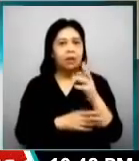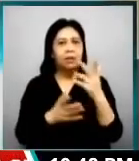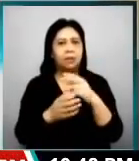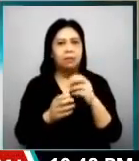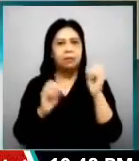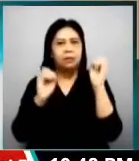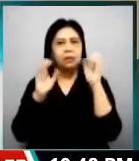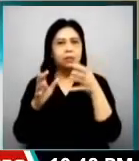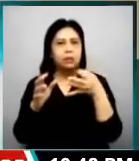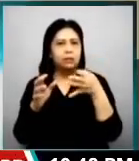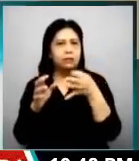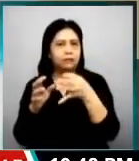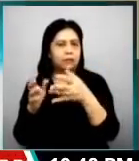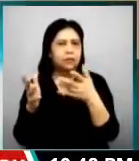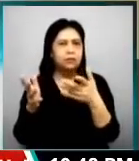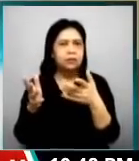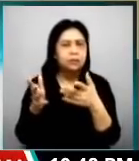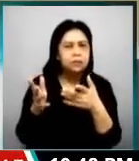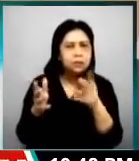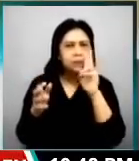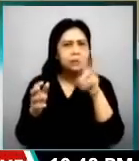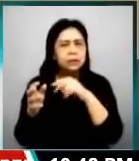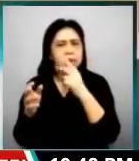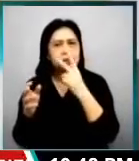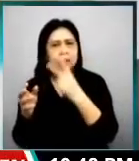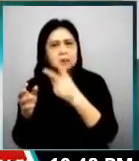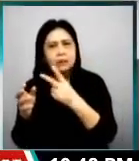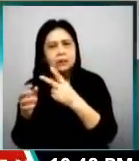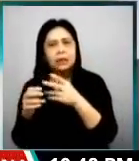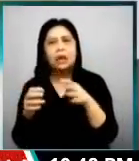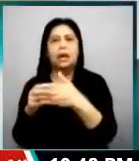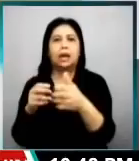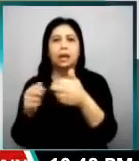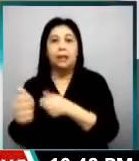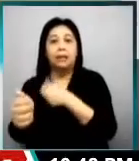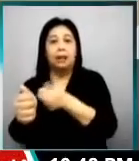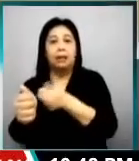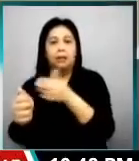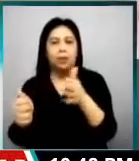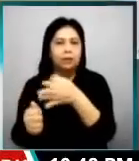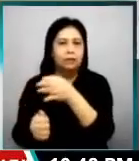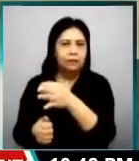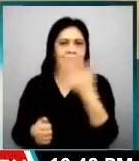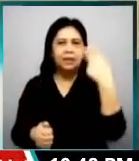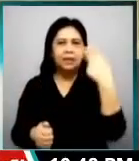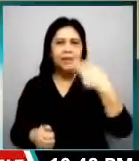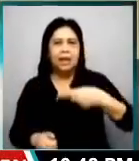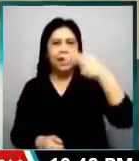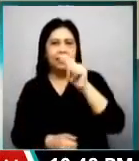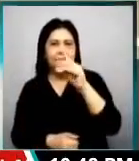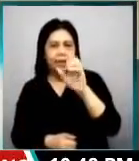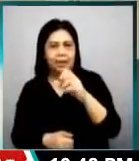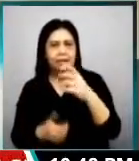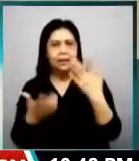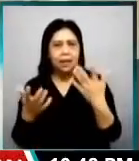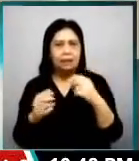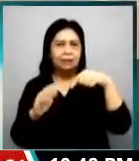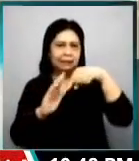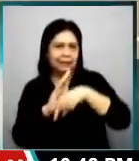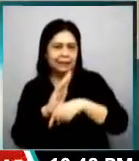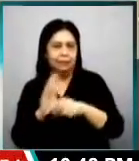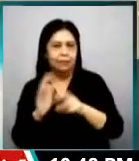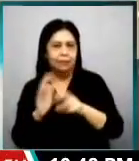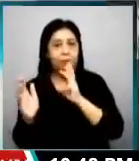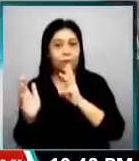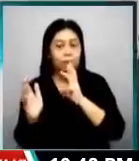dolphin at hindi nito napansin na napunta na siya sa ilog dahil high tide noon at medyo malalim ang tubig. Naibalik na sa